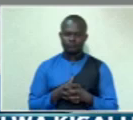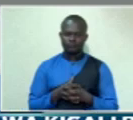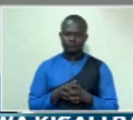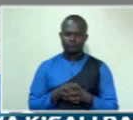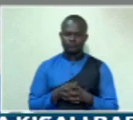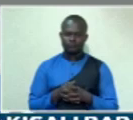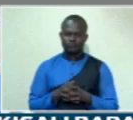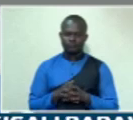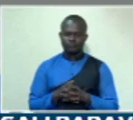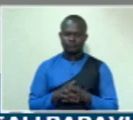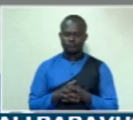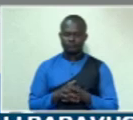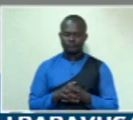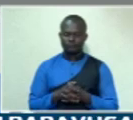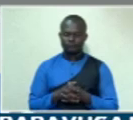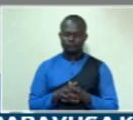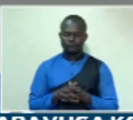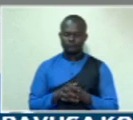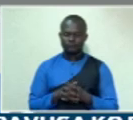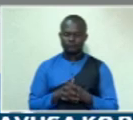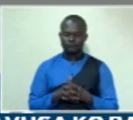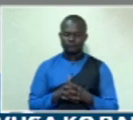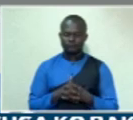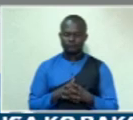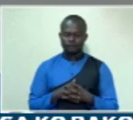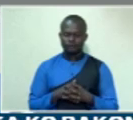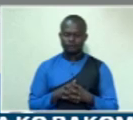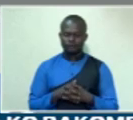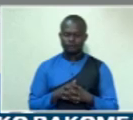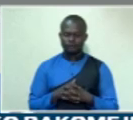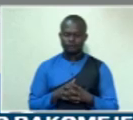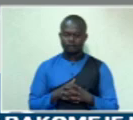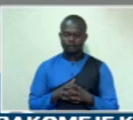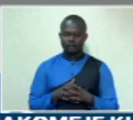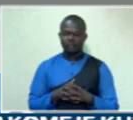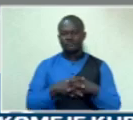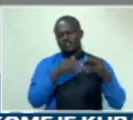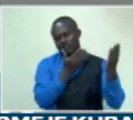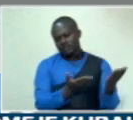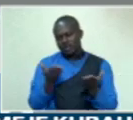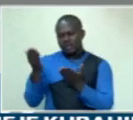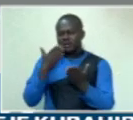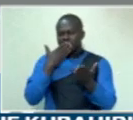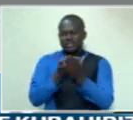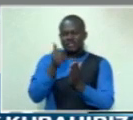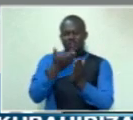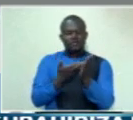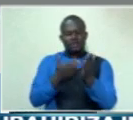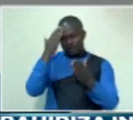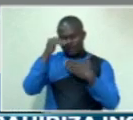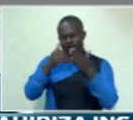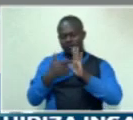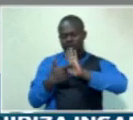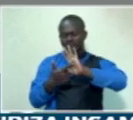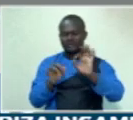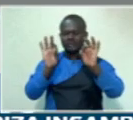toward a common understanding of what took place. Twakiriye neza raporo kuko ari intambwe y'ingenzi